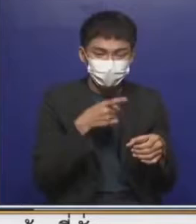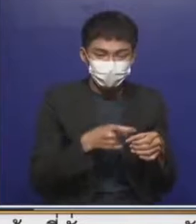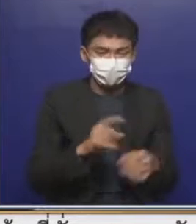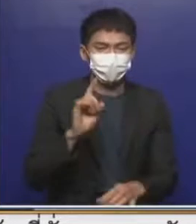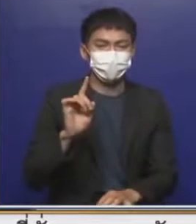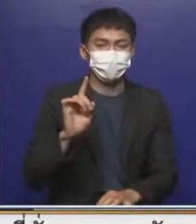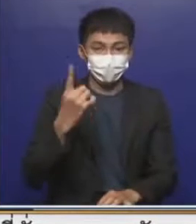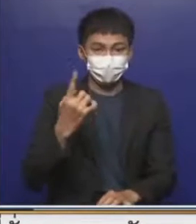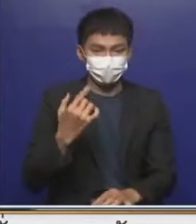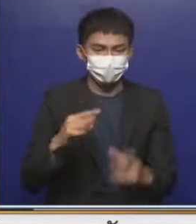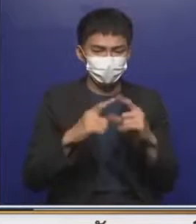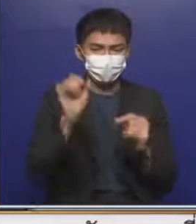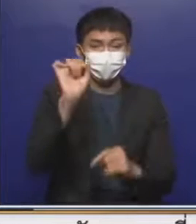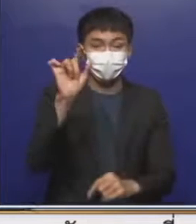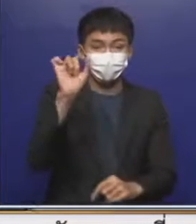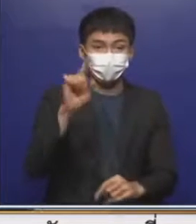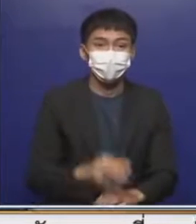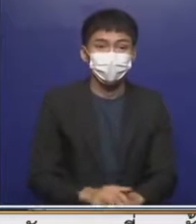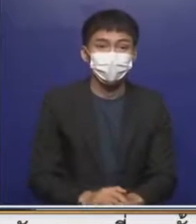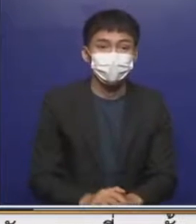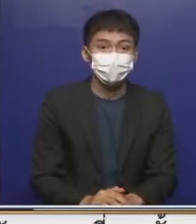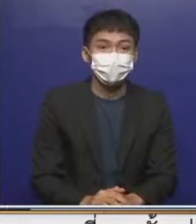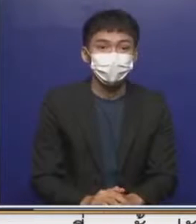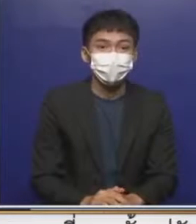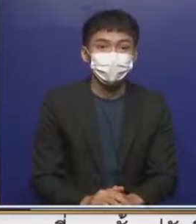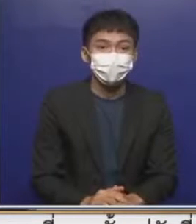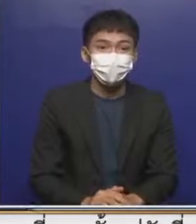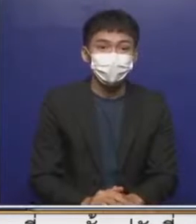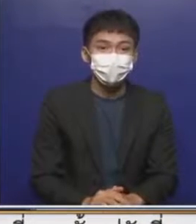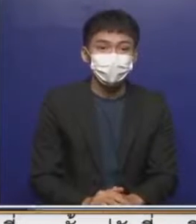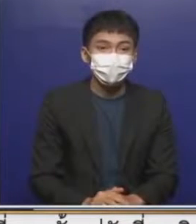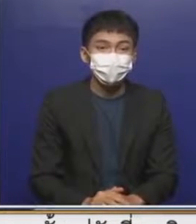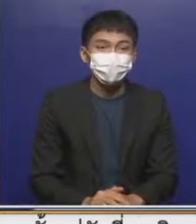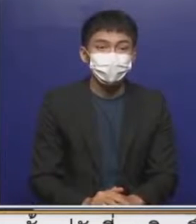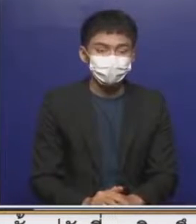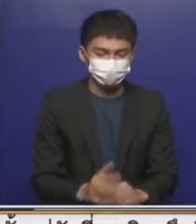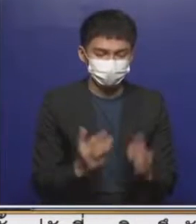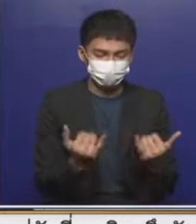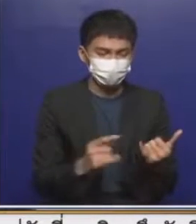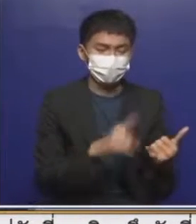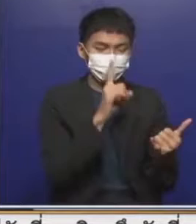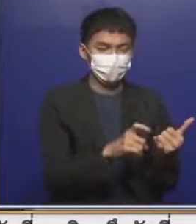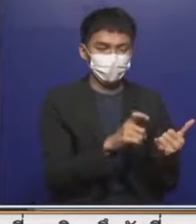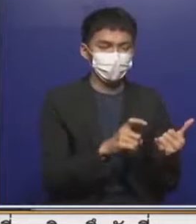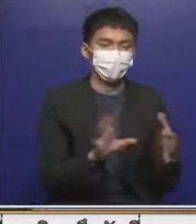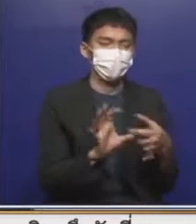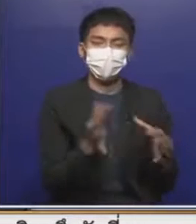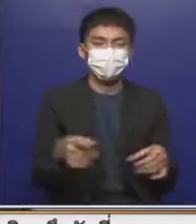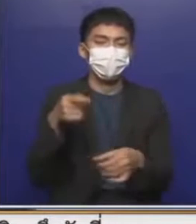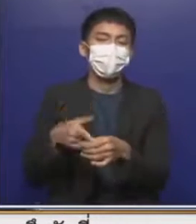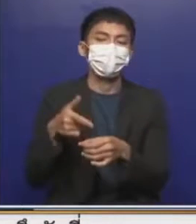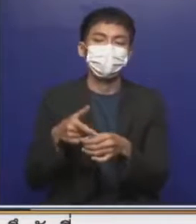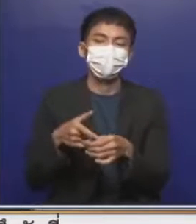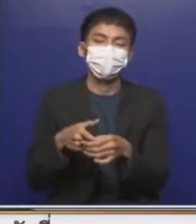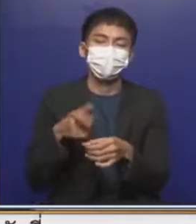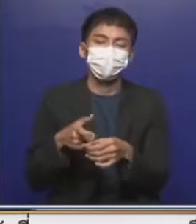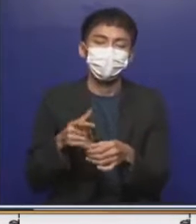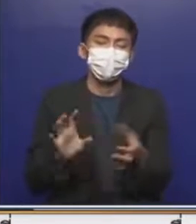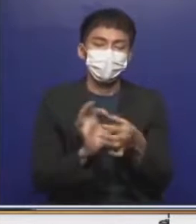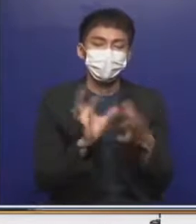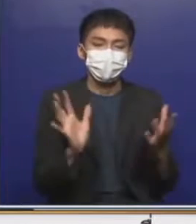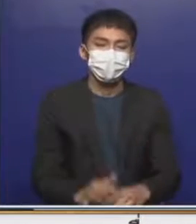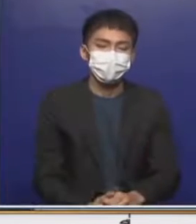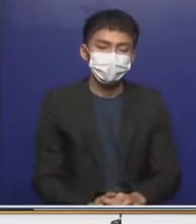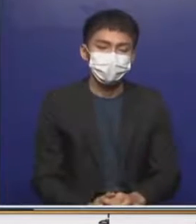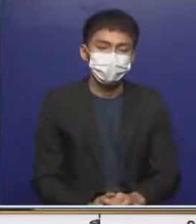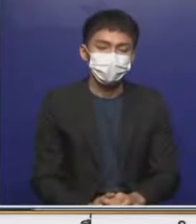ุกเฉินการดวนสรุกว่าการตายไม่เกี่วข้องกวัคซีนเลยโดยปลศจากพ่อโต้